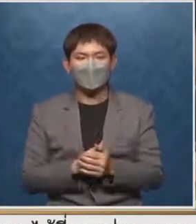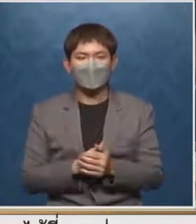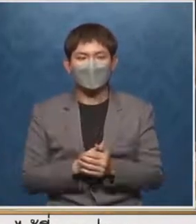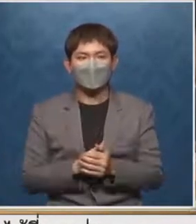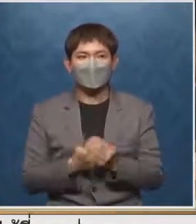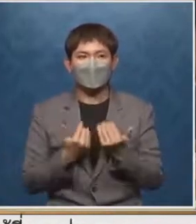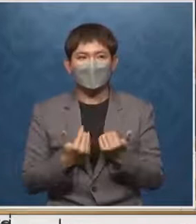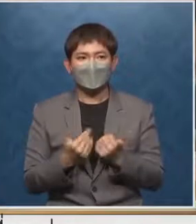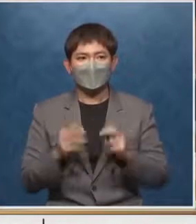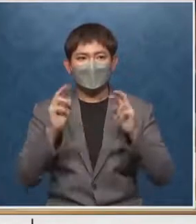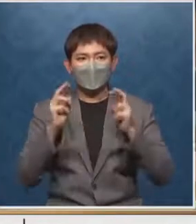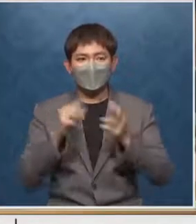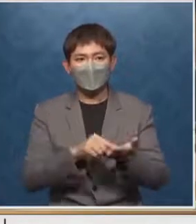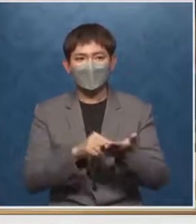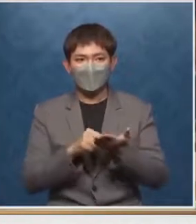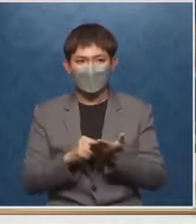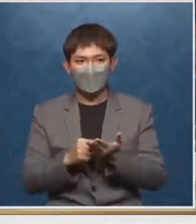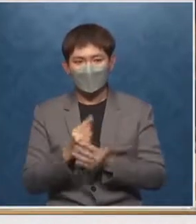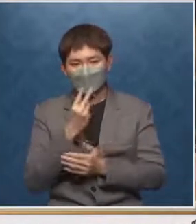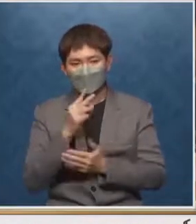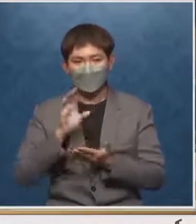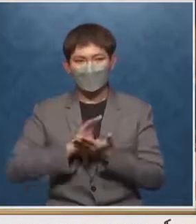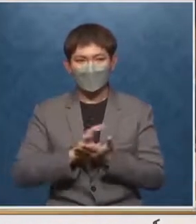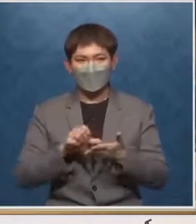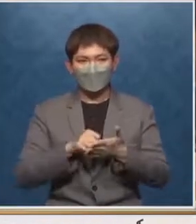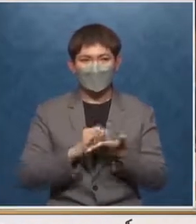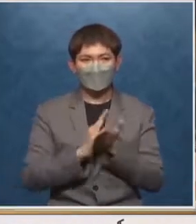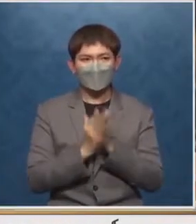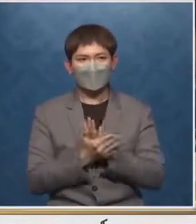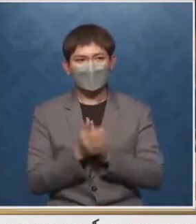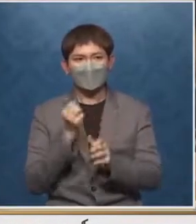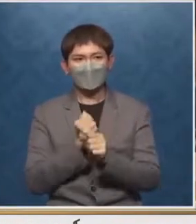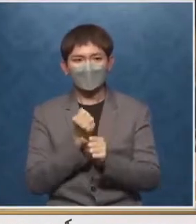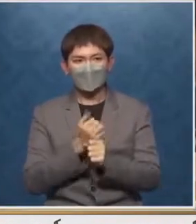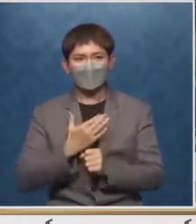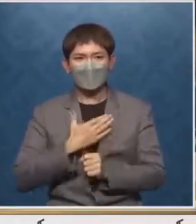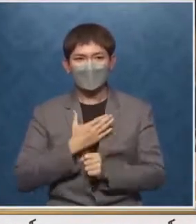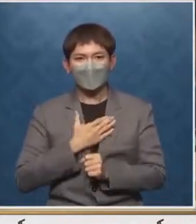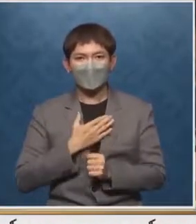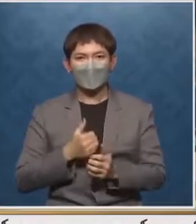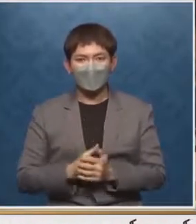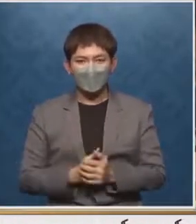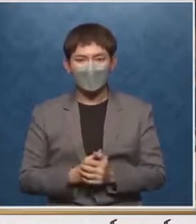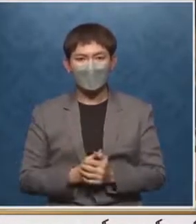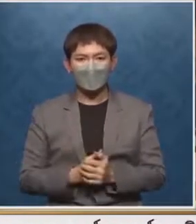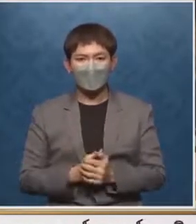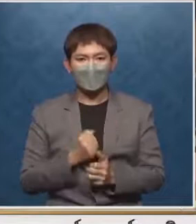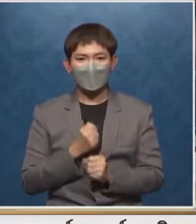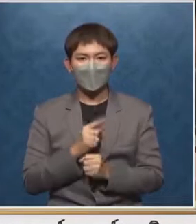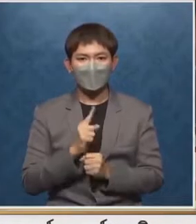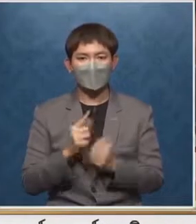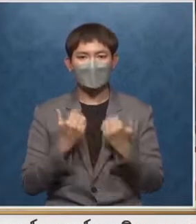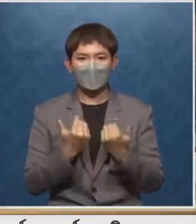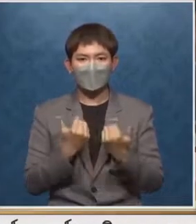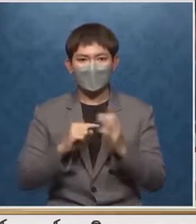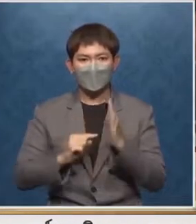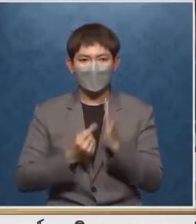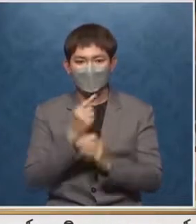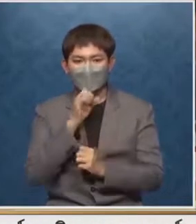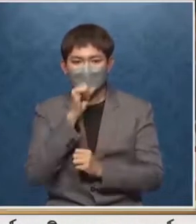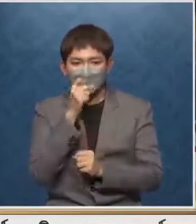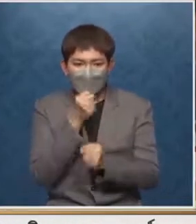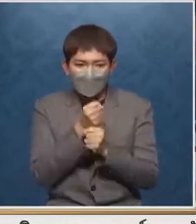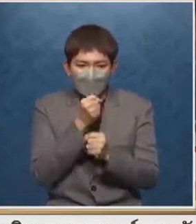ในมีอีกข้อเสนอหนึ่งที่เห็นว่ากองทุนต้องปรับรูปแบบการทำงานนะครับก็คือว่าตอนนี้เราเริ่มทดลองน